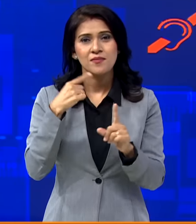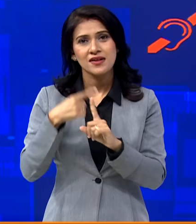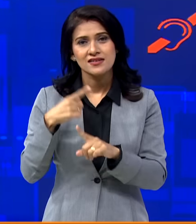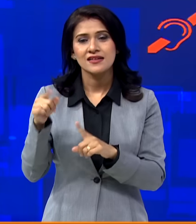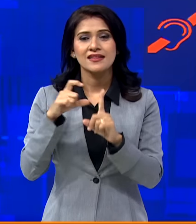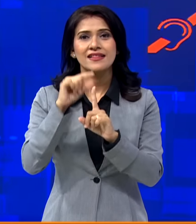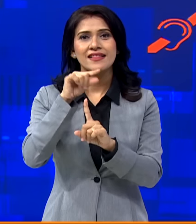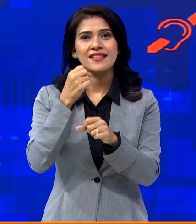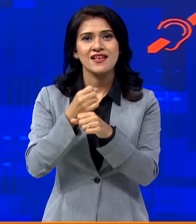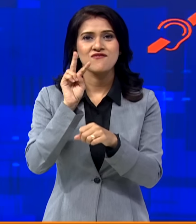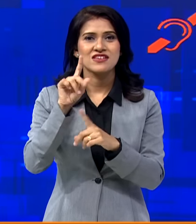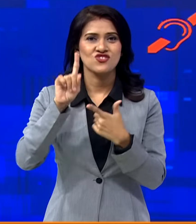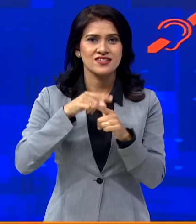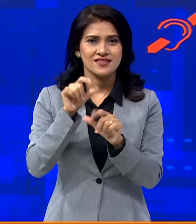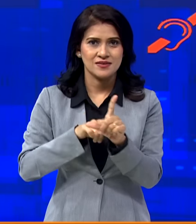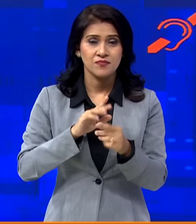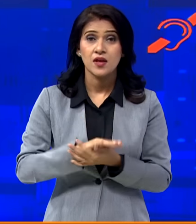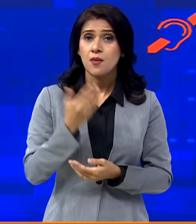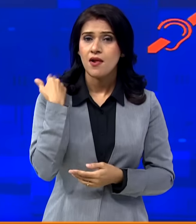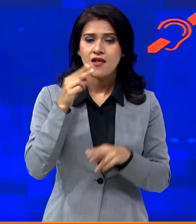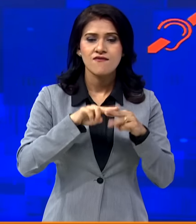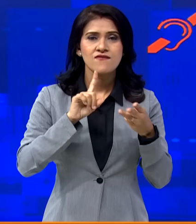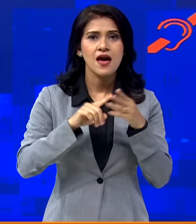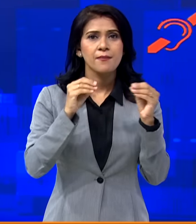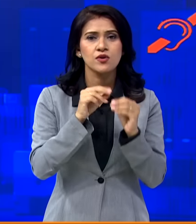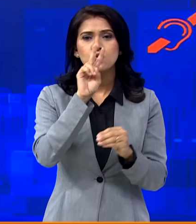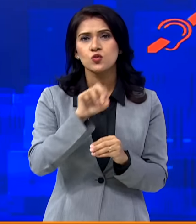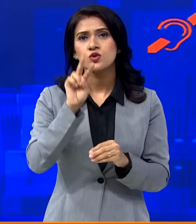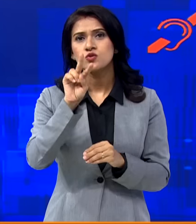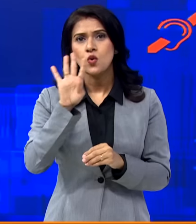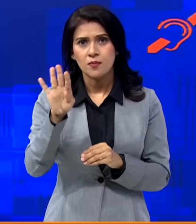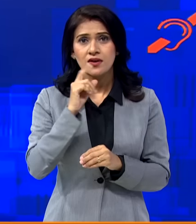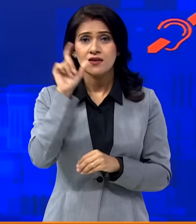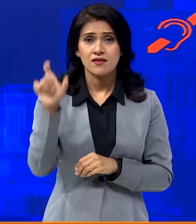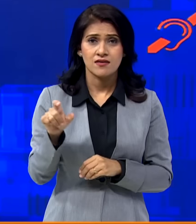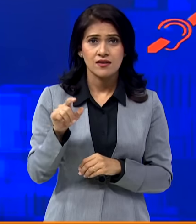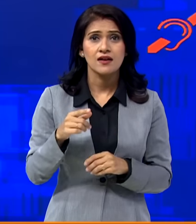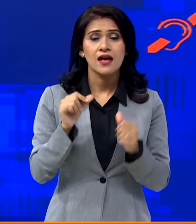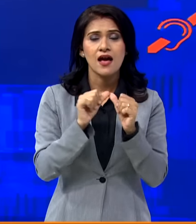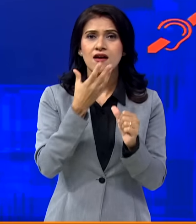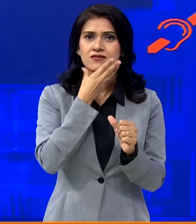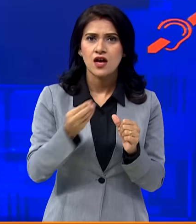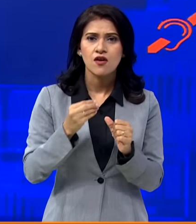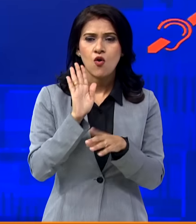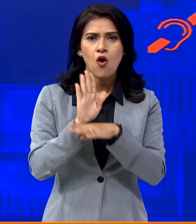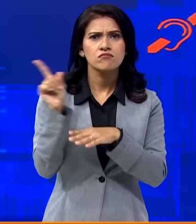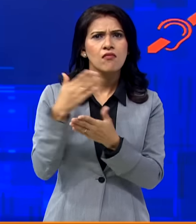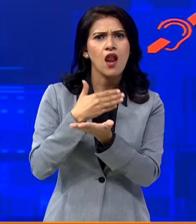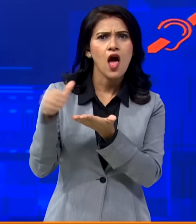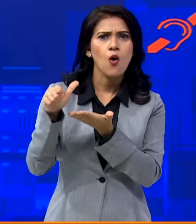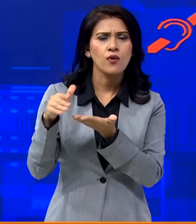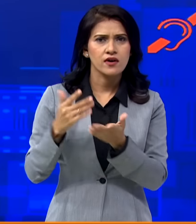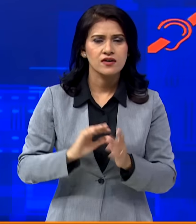था फरवरी 2024 में आचार्य प्रमोद कृष्णम को कांग्रेस से निष्कासित कर दिया